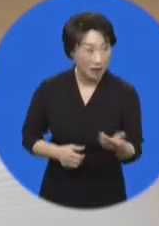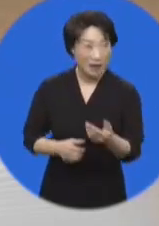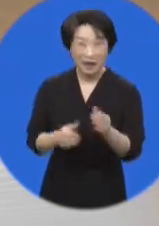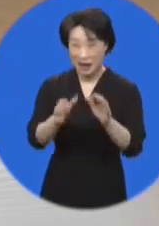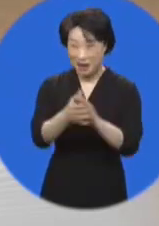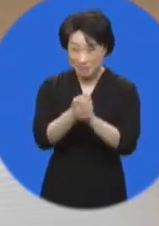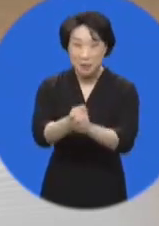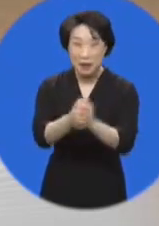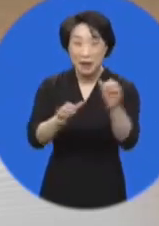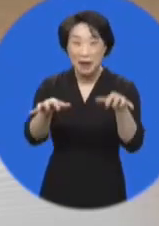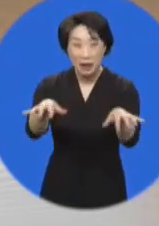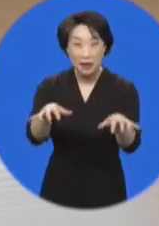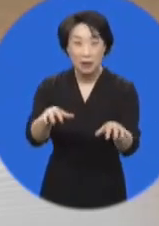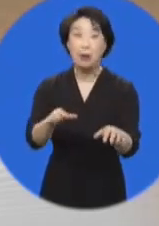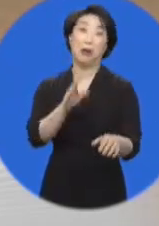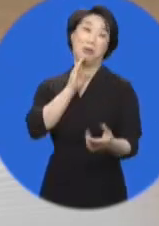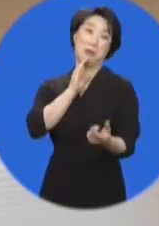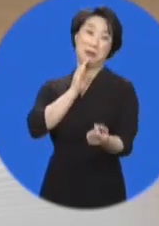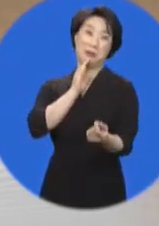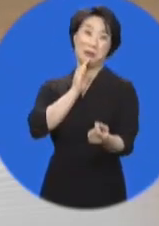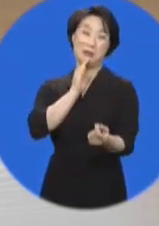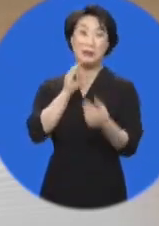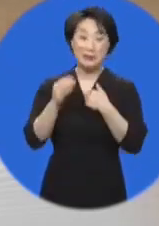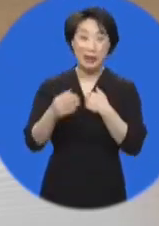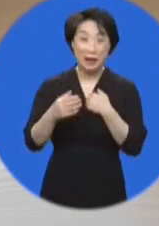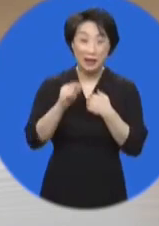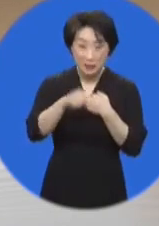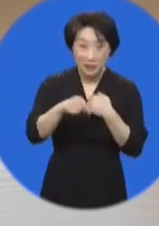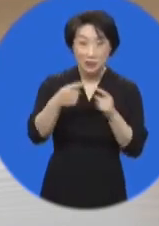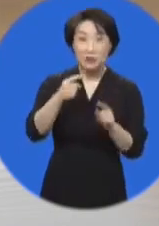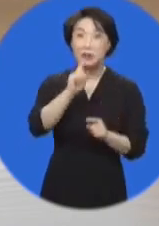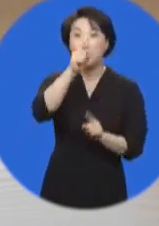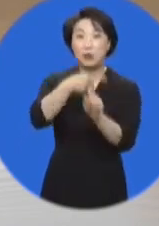맞대요. 제가 연세주왕교회 담임 목사가